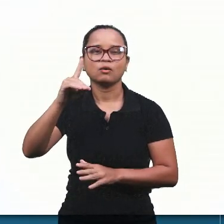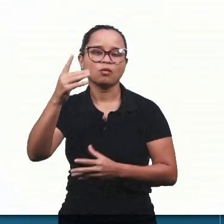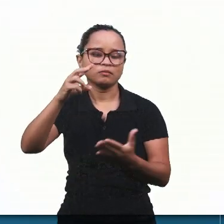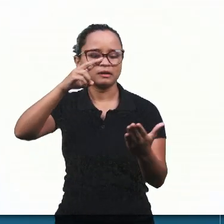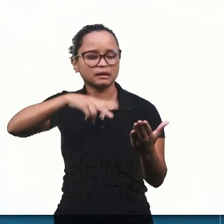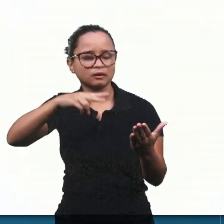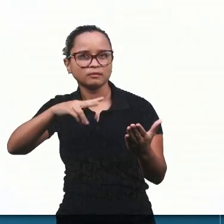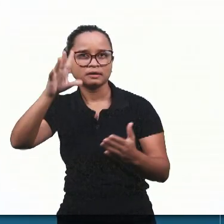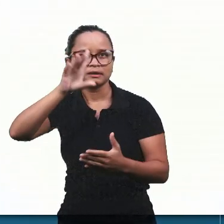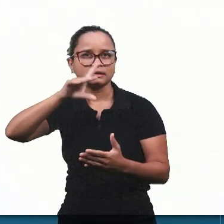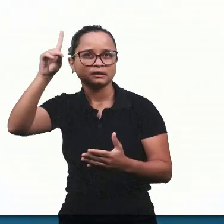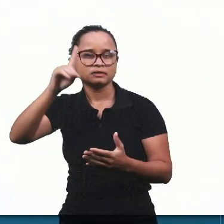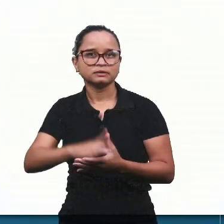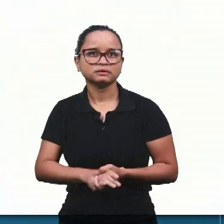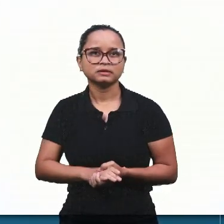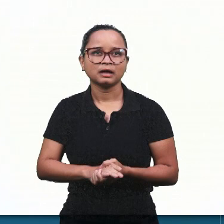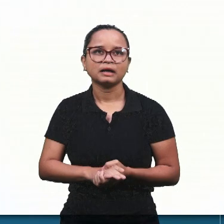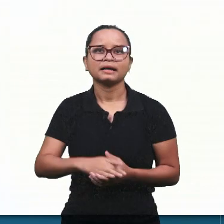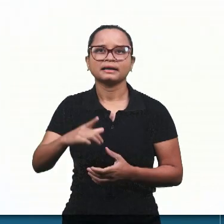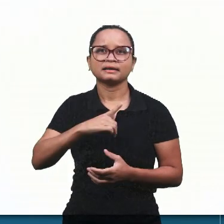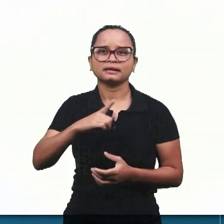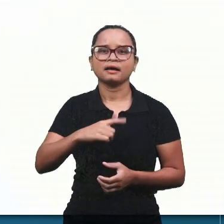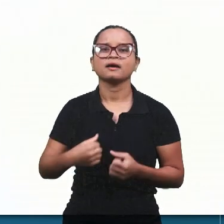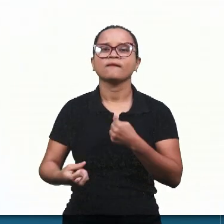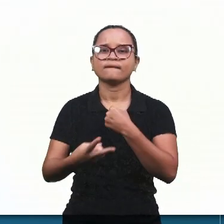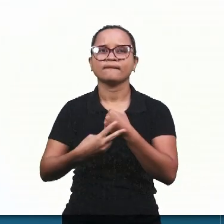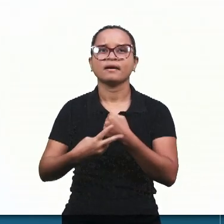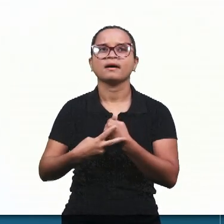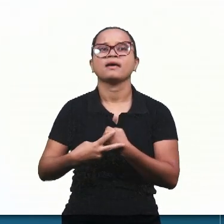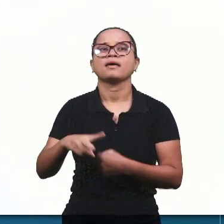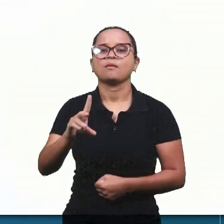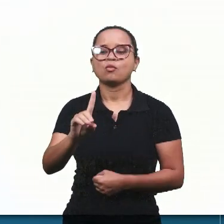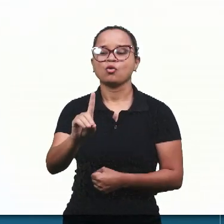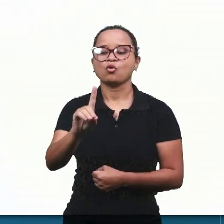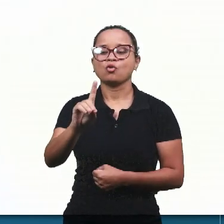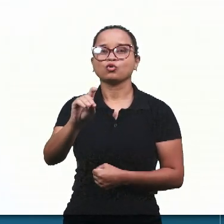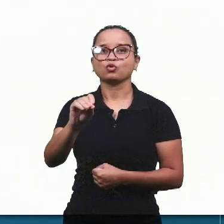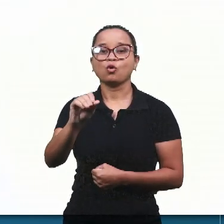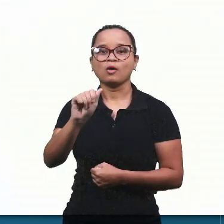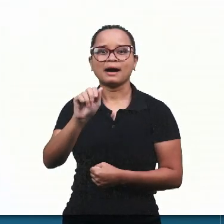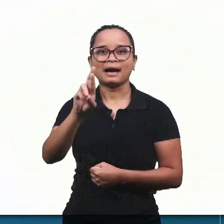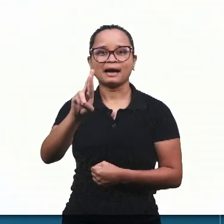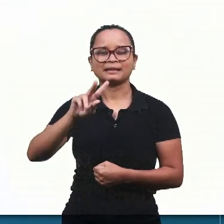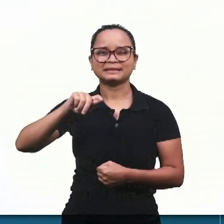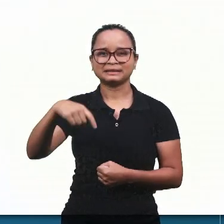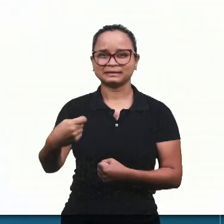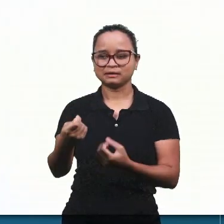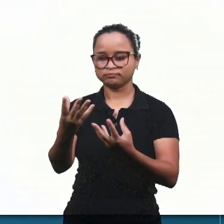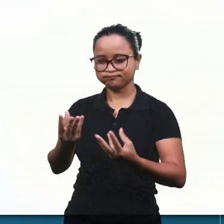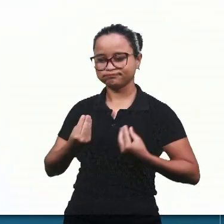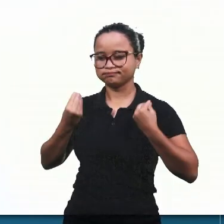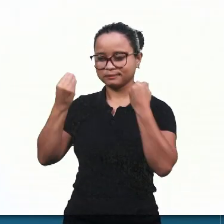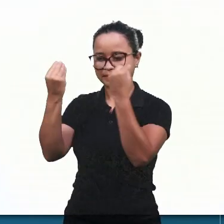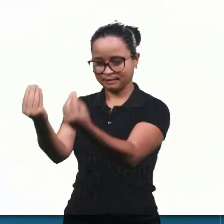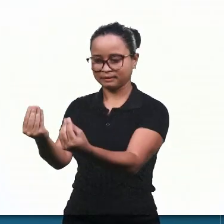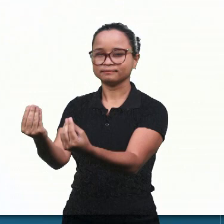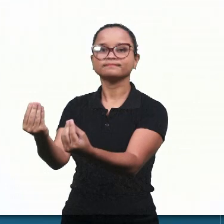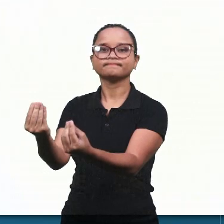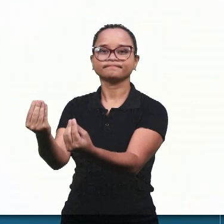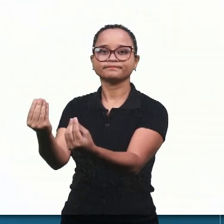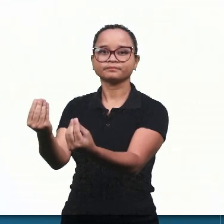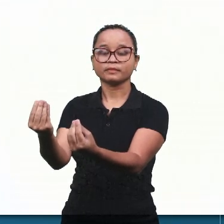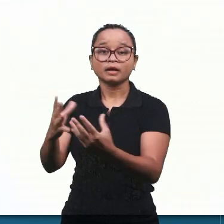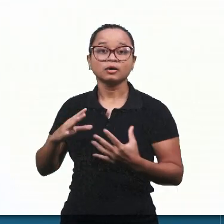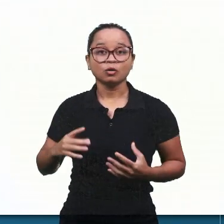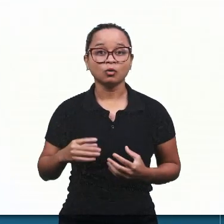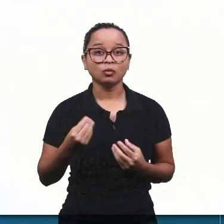l'objectif de Dieu à travers les expressions quand il utilise le verbe donner? Combien de